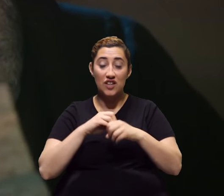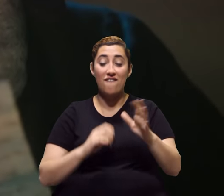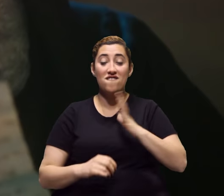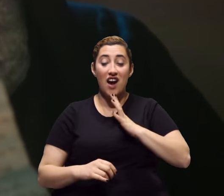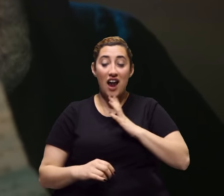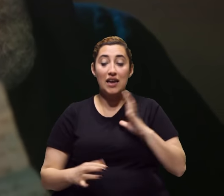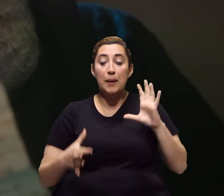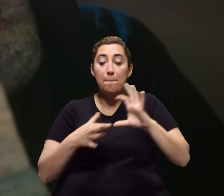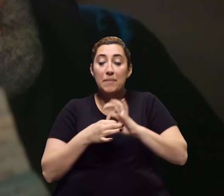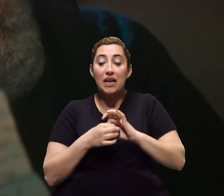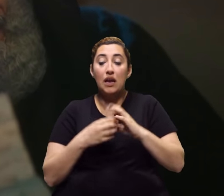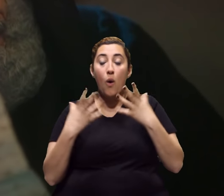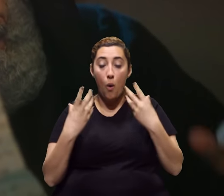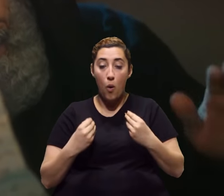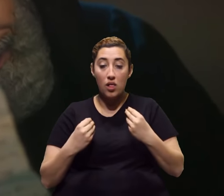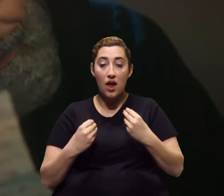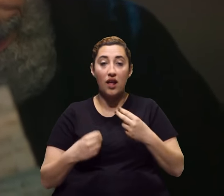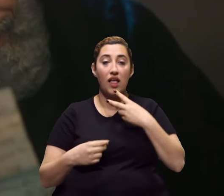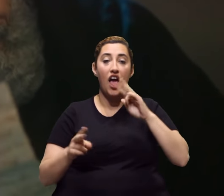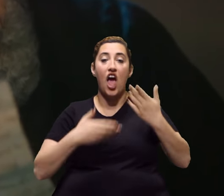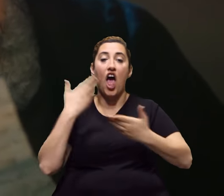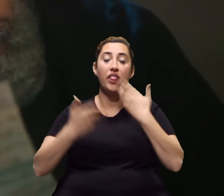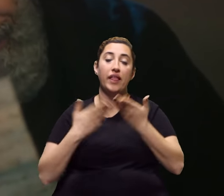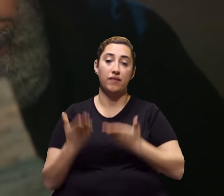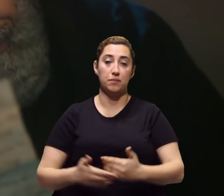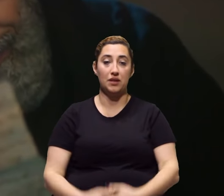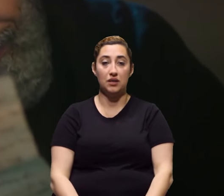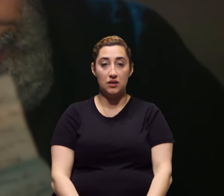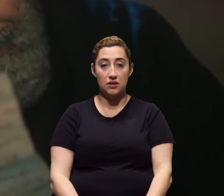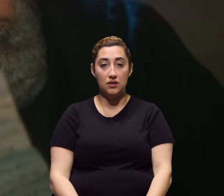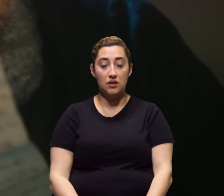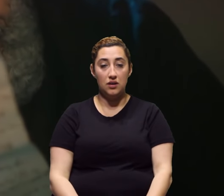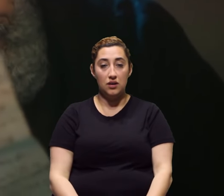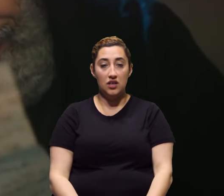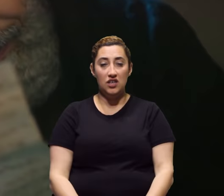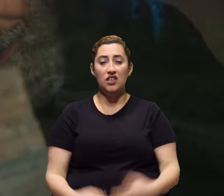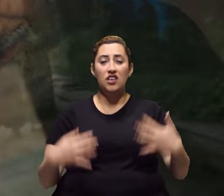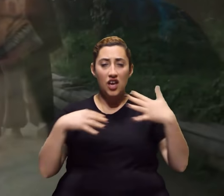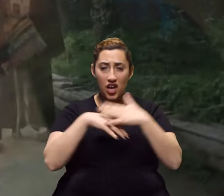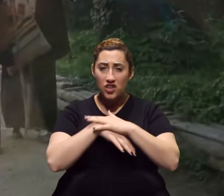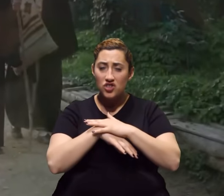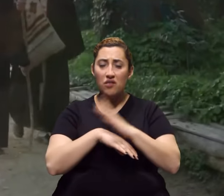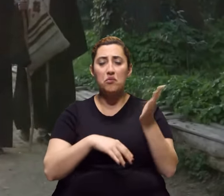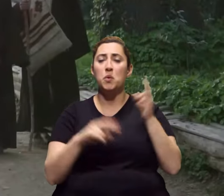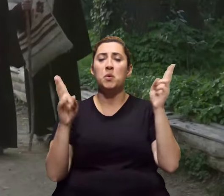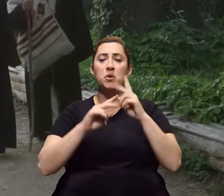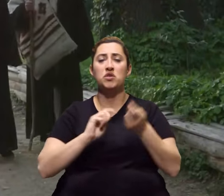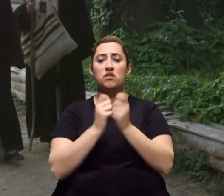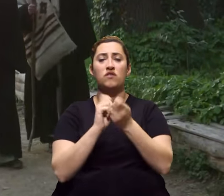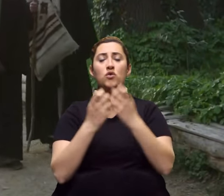birliği zaviyesinden tefsiridir. Kasım dizini döverek ayıflanıyor. Geceler günlere